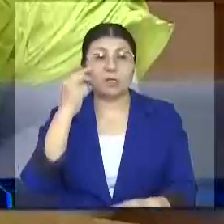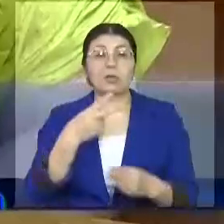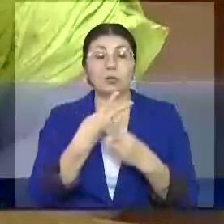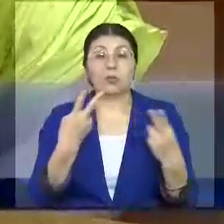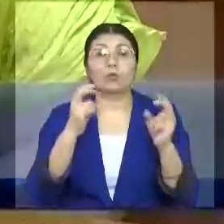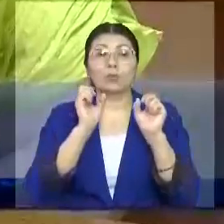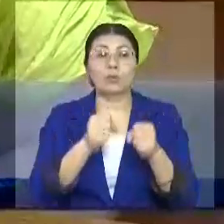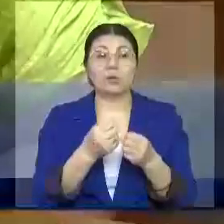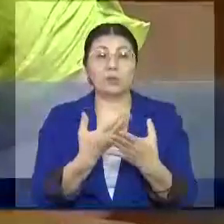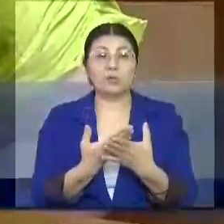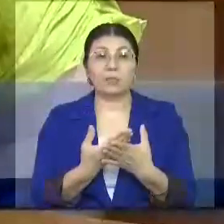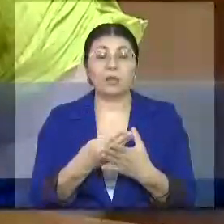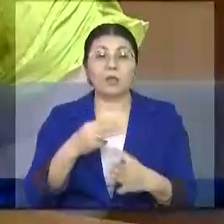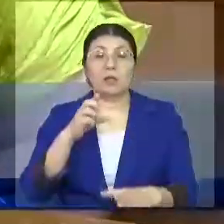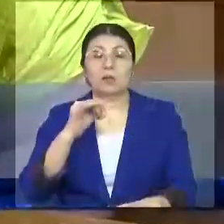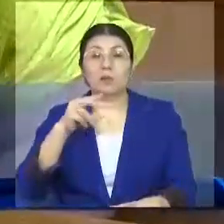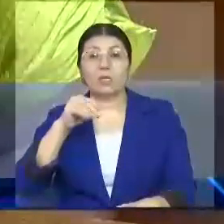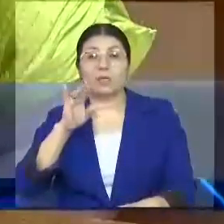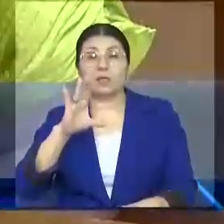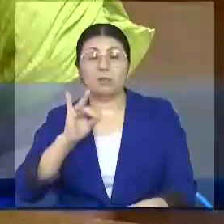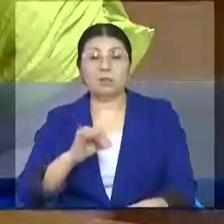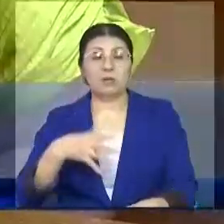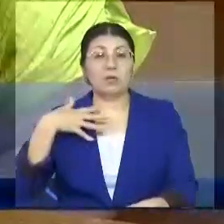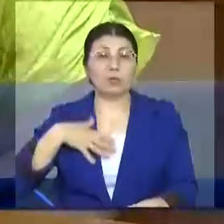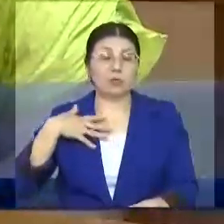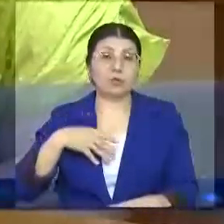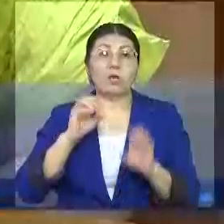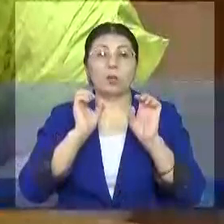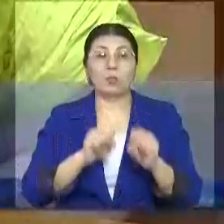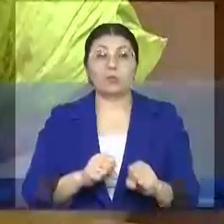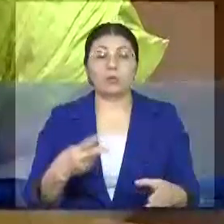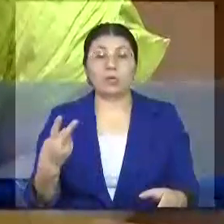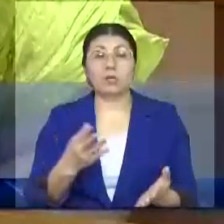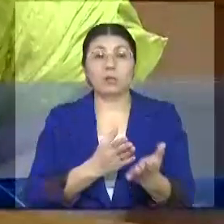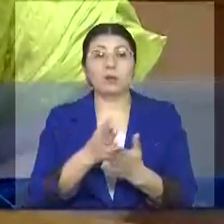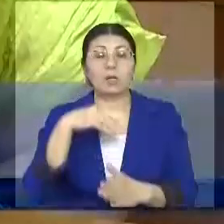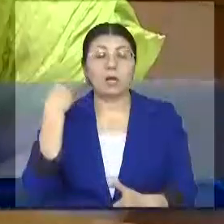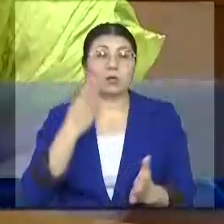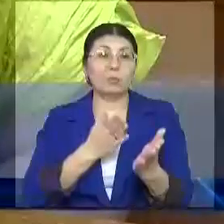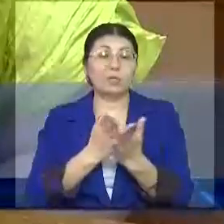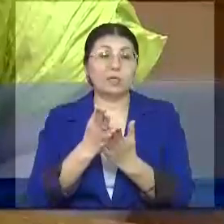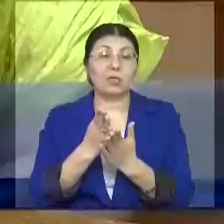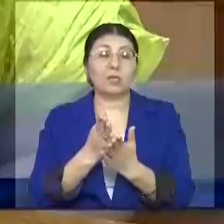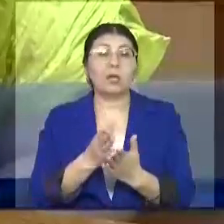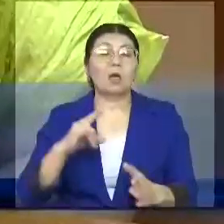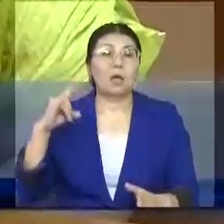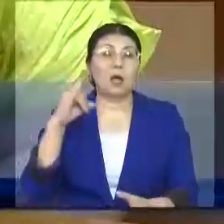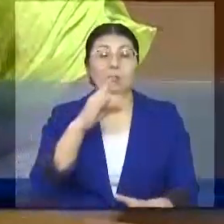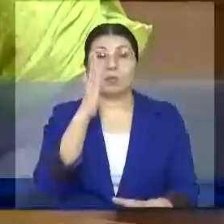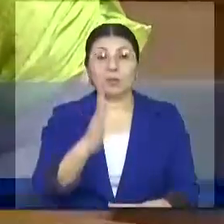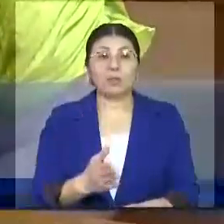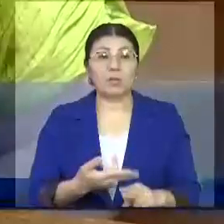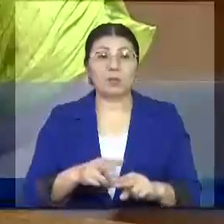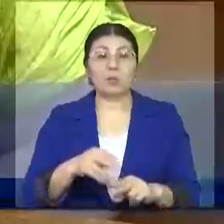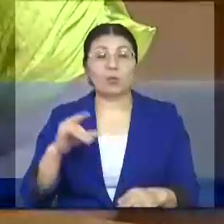берем. Немесе Тбилиси мен Бакуге барыңыздар. Бұрын бұл екі бағытқа Ақтөбеден тікелей рейс бар еді. Қазір өкінішке қарай